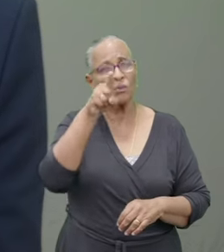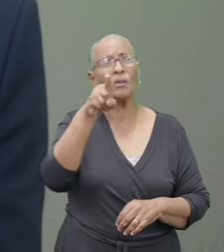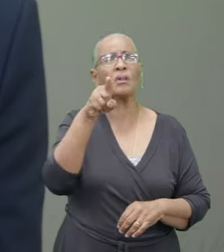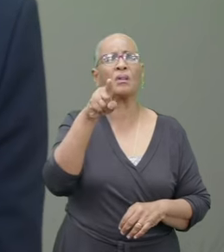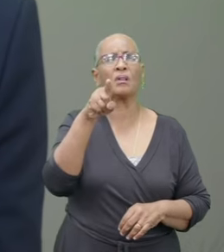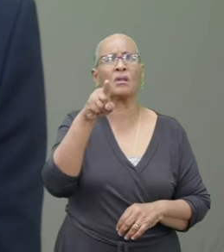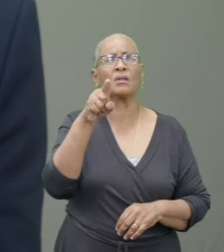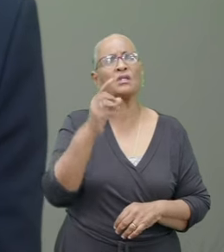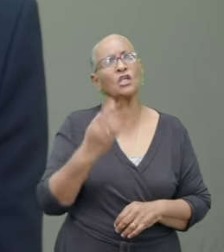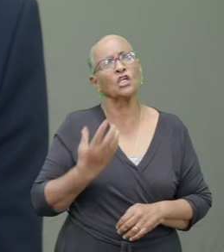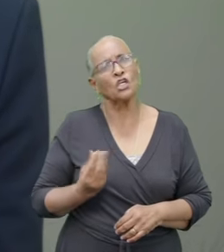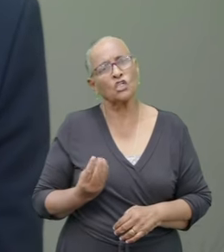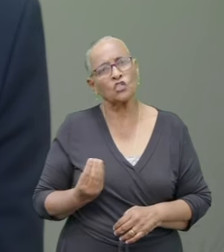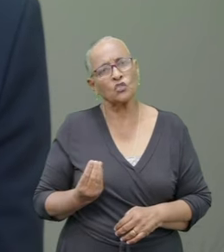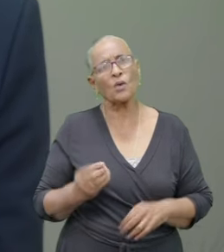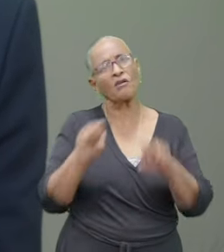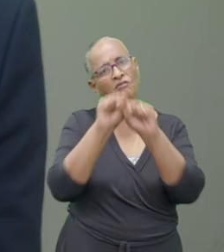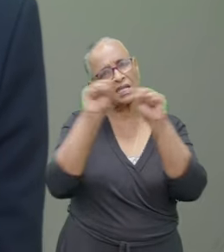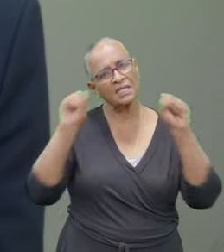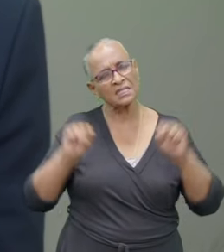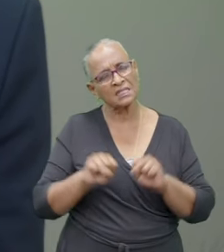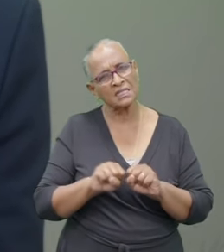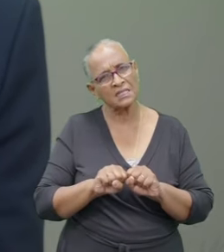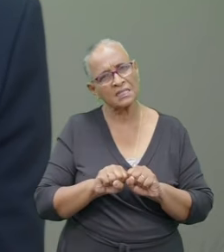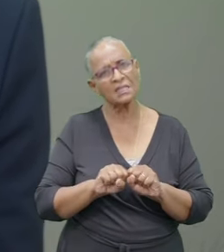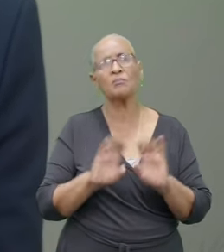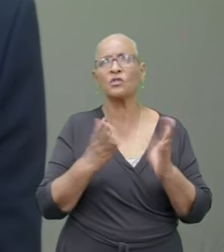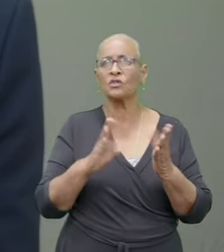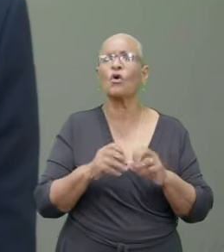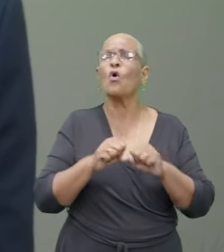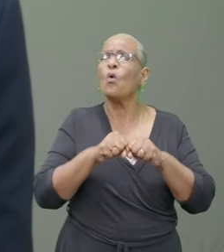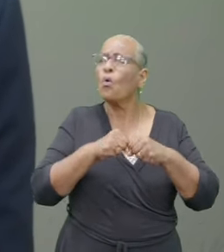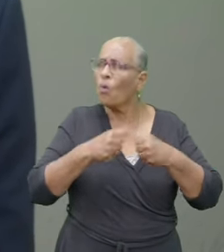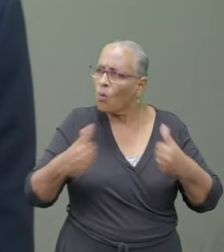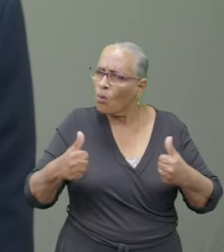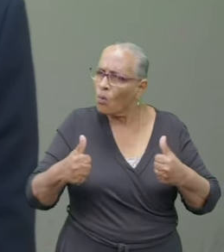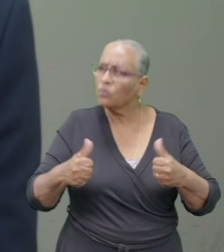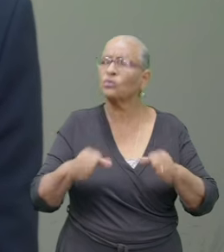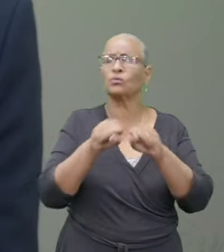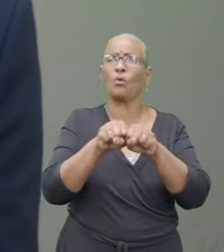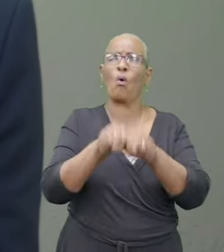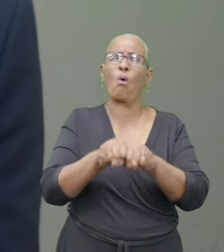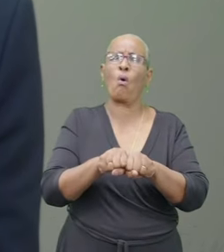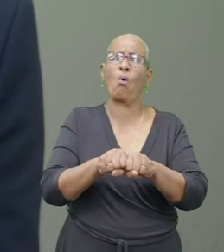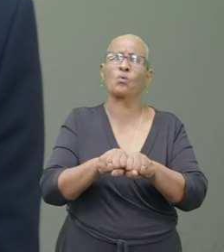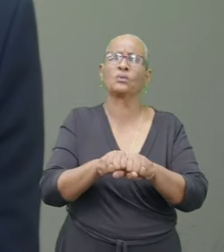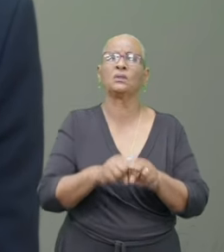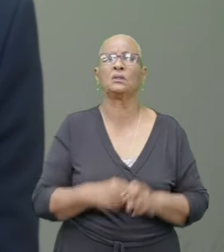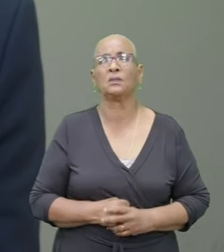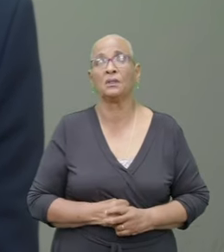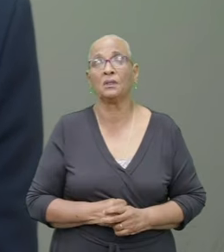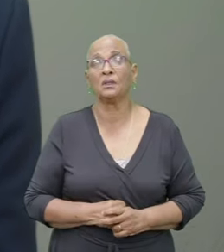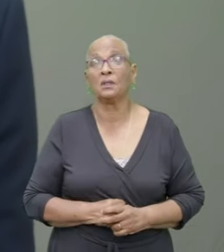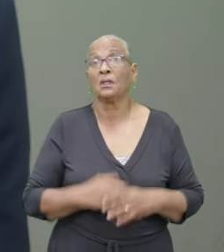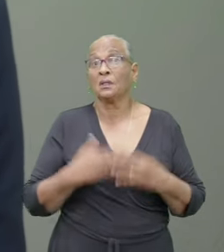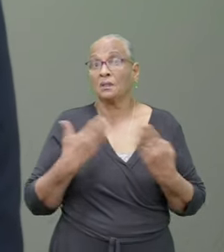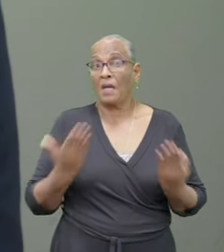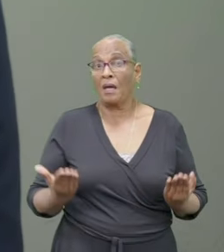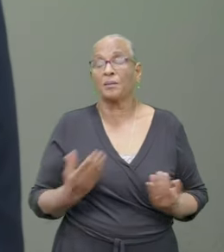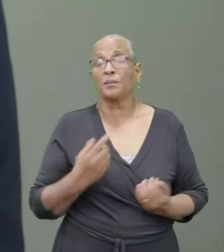de kwetsbaarheid van je systeem zo min mogelijk te hebben, zo laag mogelijk te houden. En daarom dat we hebben gezegd,